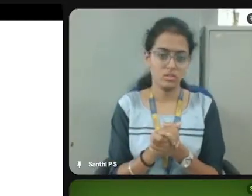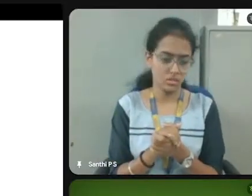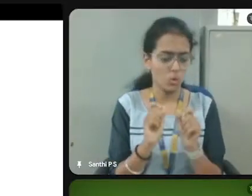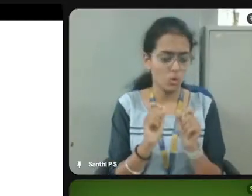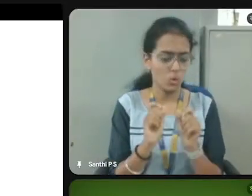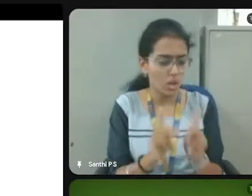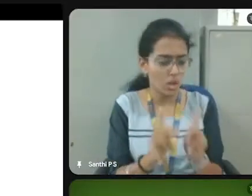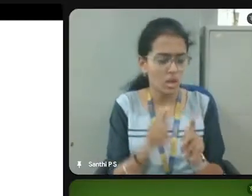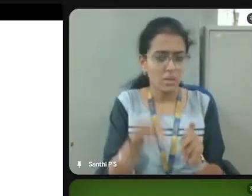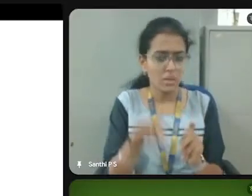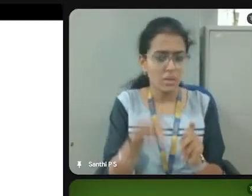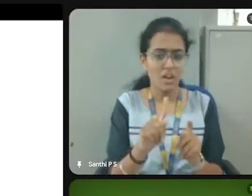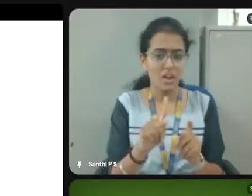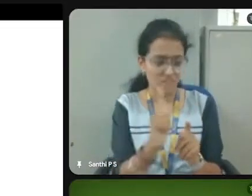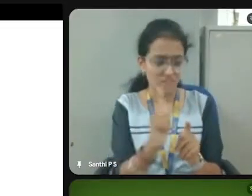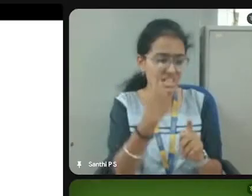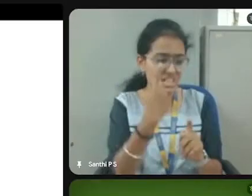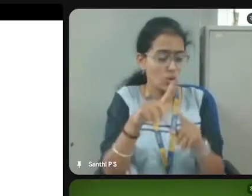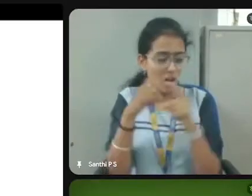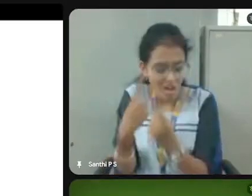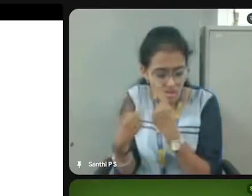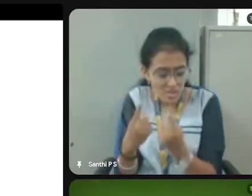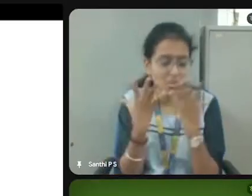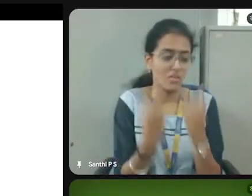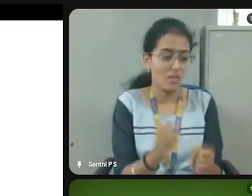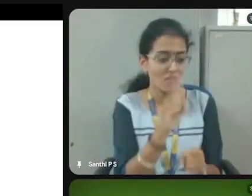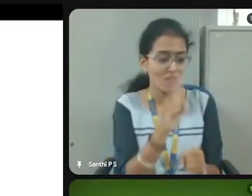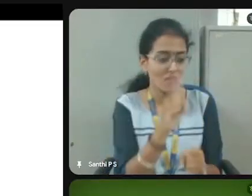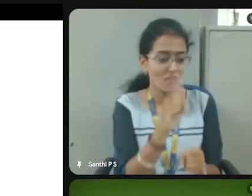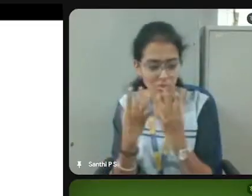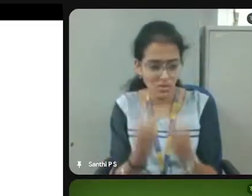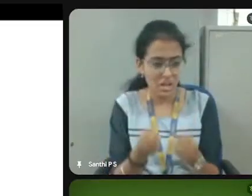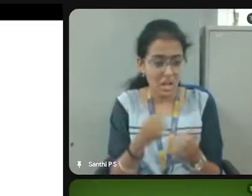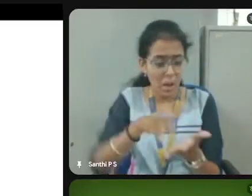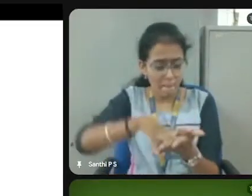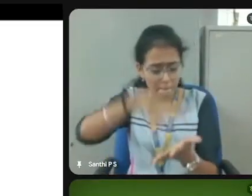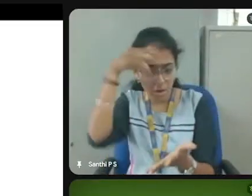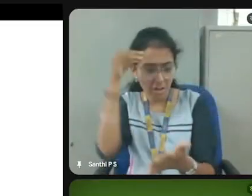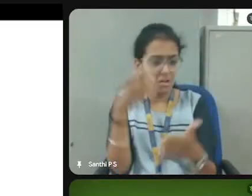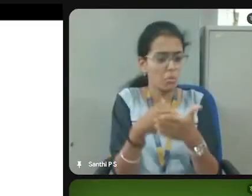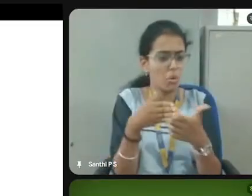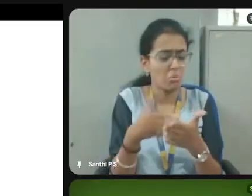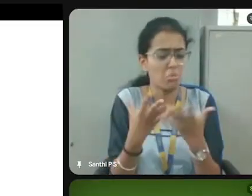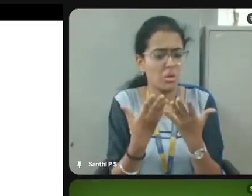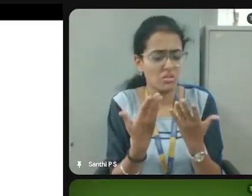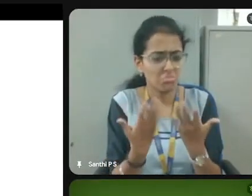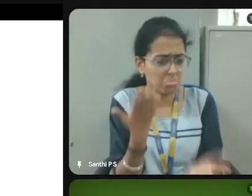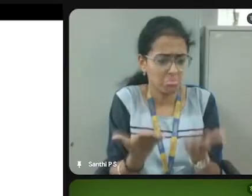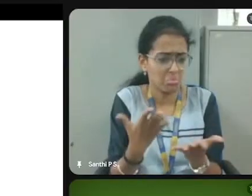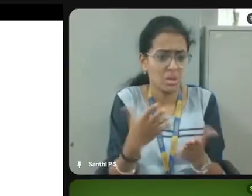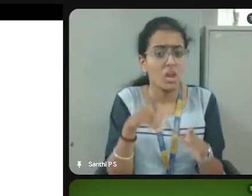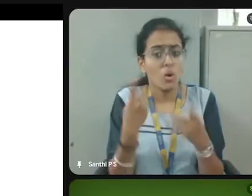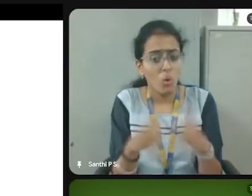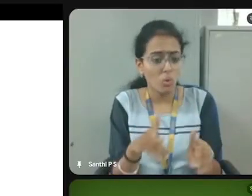ഓക്കെ. അപ്പൊ നമുക്ക് എന്തായാലും ഒരു പ്രിലിമിനറി അസസ്മെന്റ് ആവശ്യമുണ്ട്. അത് പഠന പ്രശ്നം തന്നെ ആവണം നിർബന്ധമില്ല, എന്നാലും